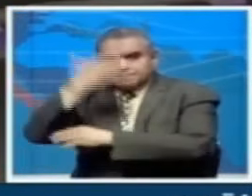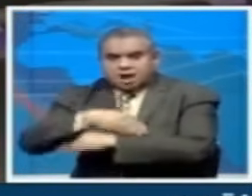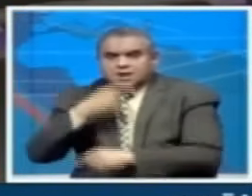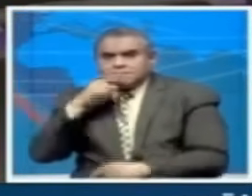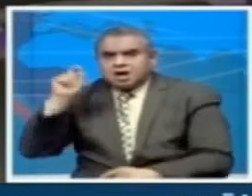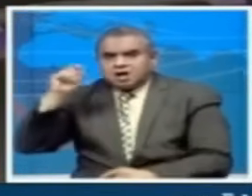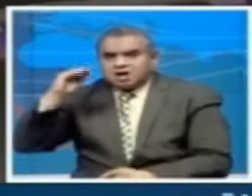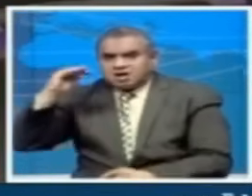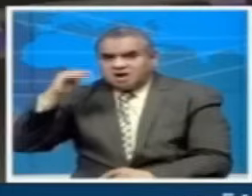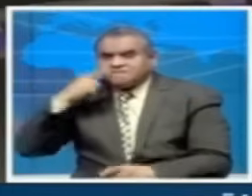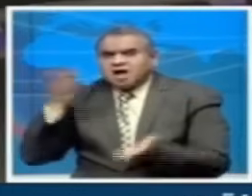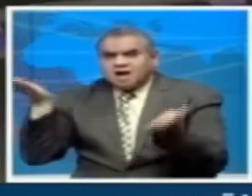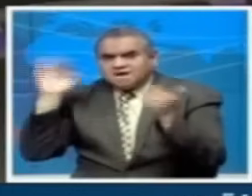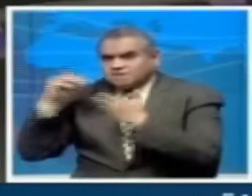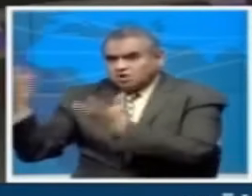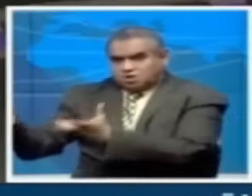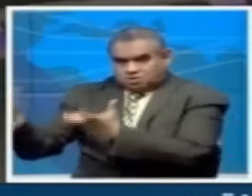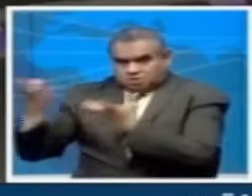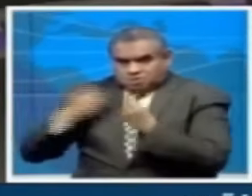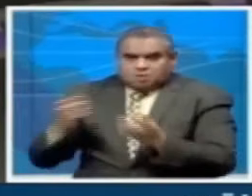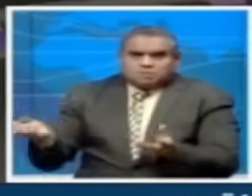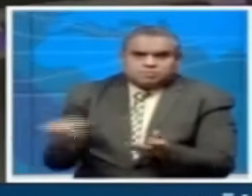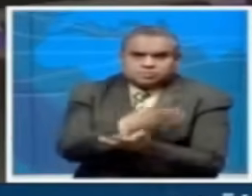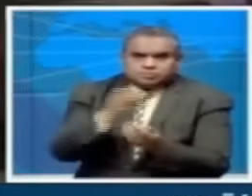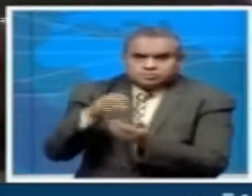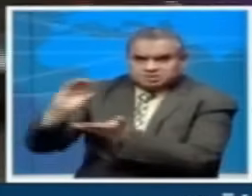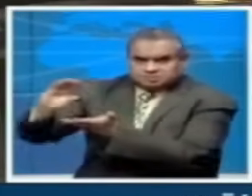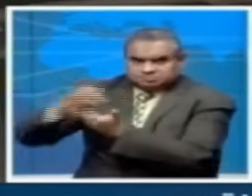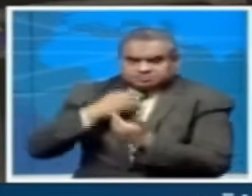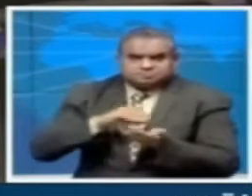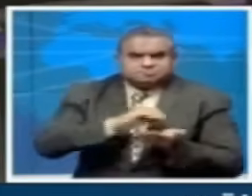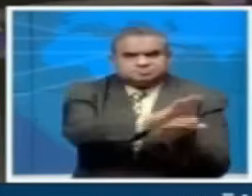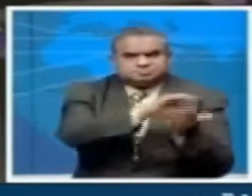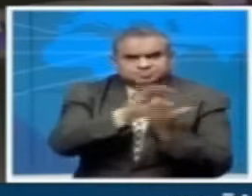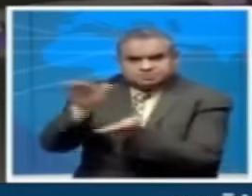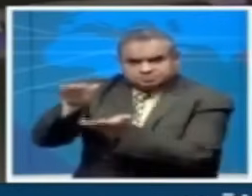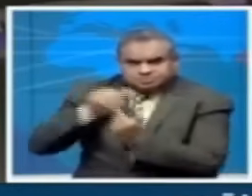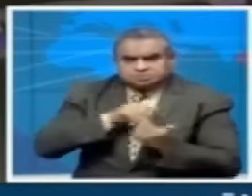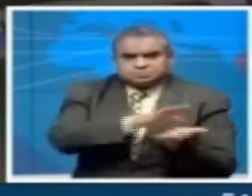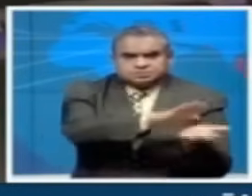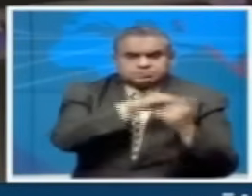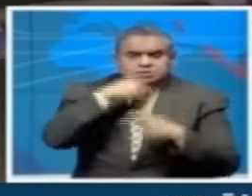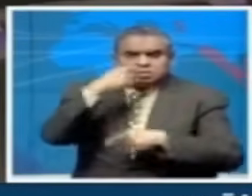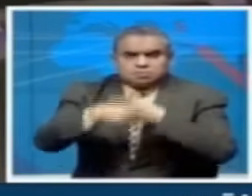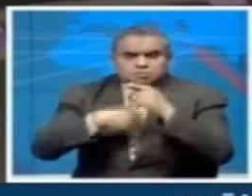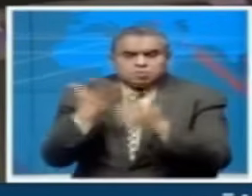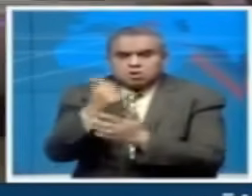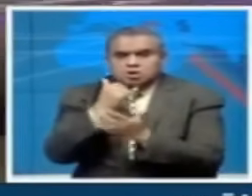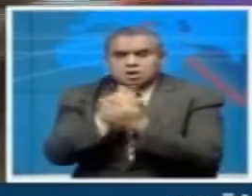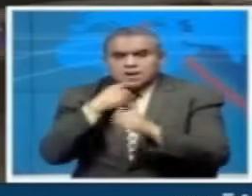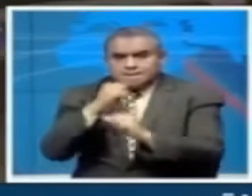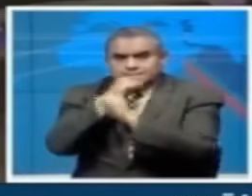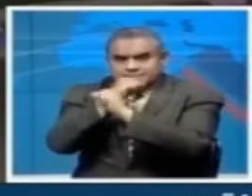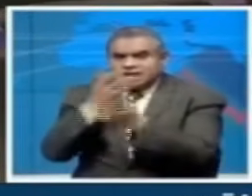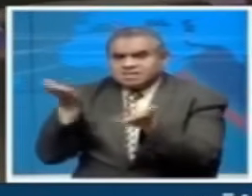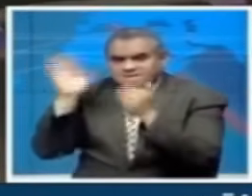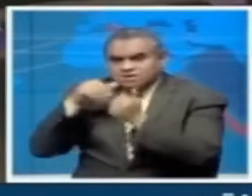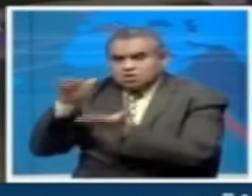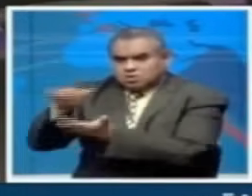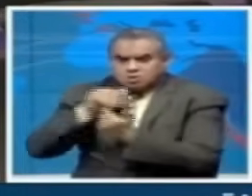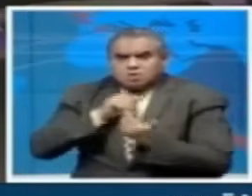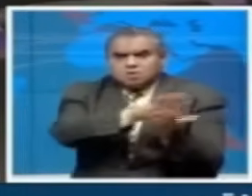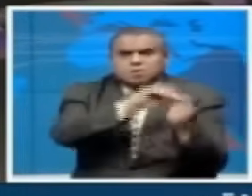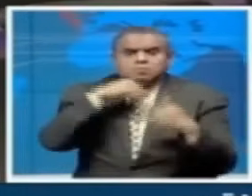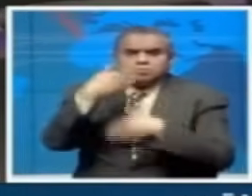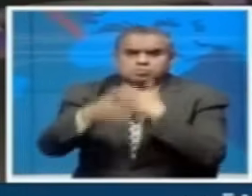استلام الشاحنات، والشاحنات التي تفرغ حمولتها تخرج من المعبر وتتجه إلى المخازن لتحميلها مرة أخرى على